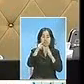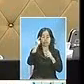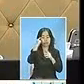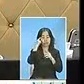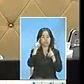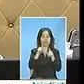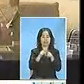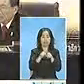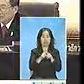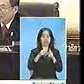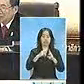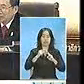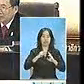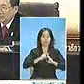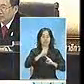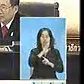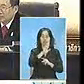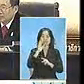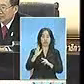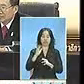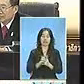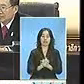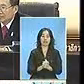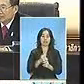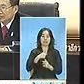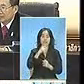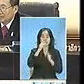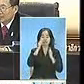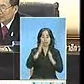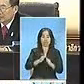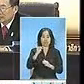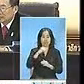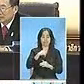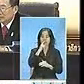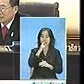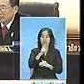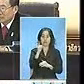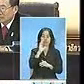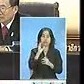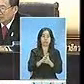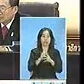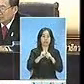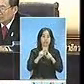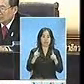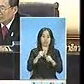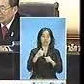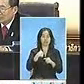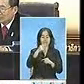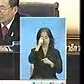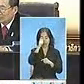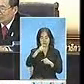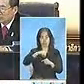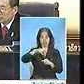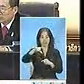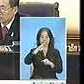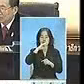นี่ยเป็นเรื่องส่วนตัวของท่านจะไปว่าท่านผ่านไม่ได้ผมไม่ได้ว่าท่านแต่เราเคารพซึ่งกันและกันเมื่อผ